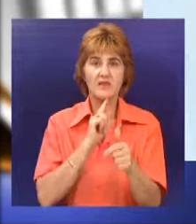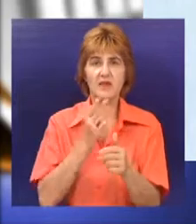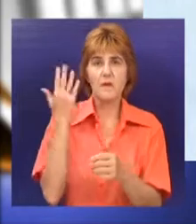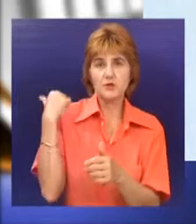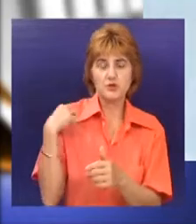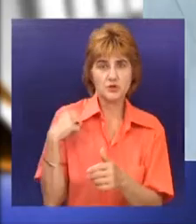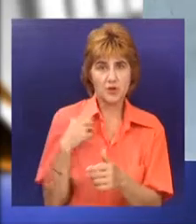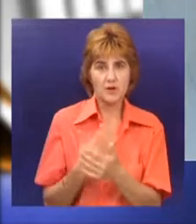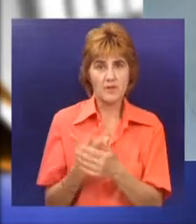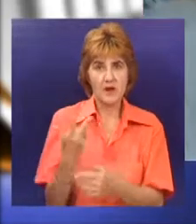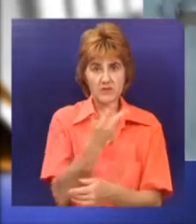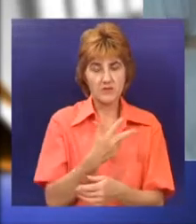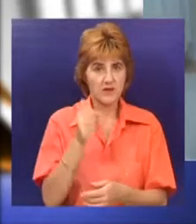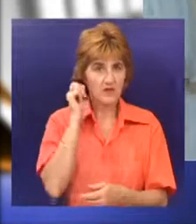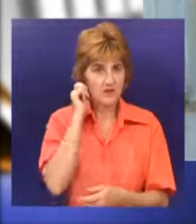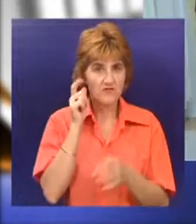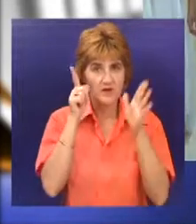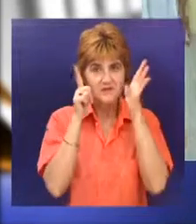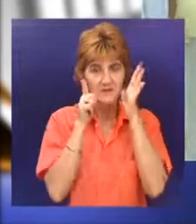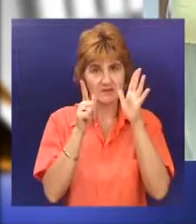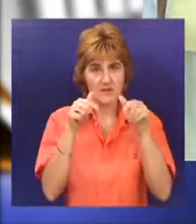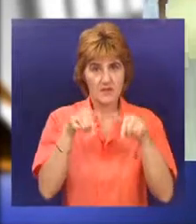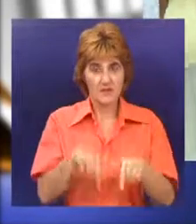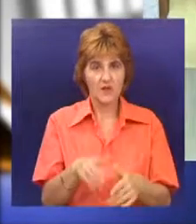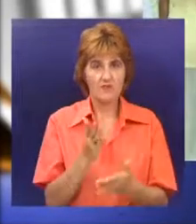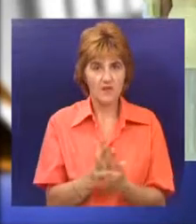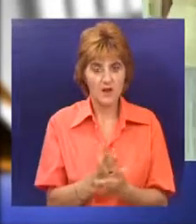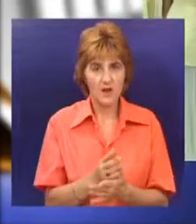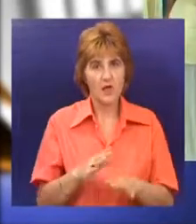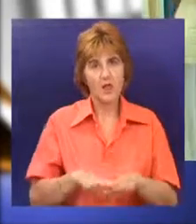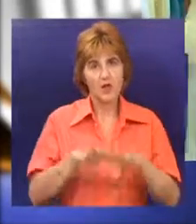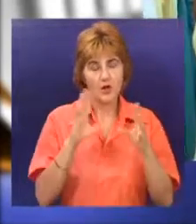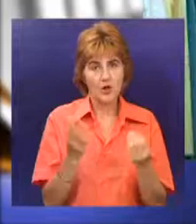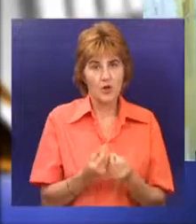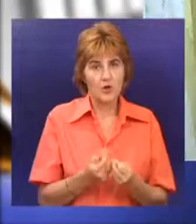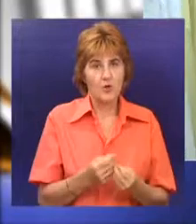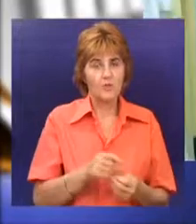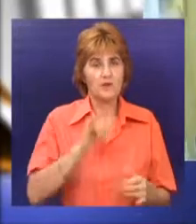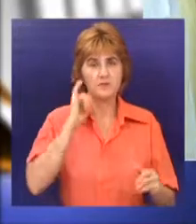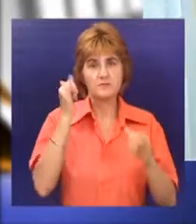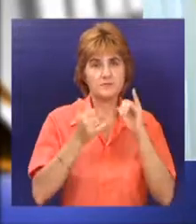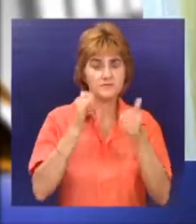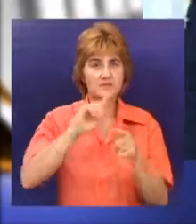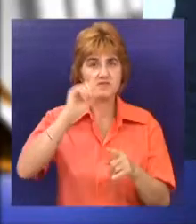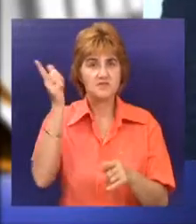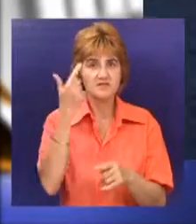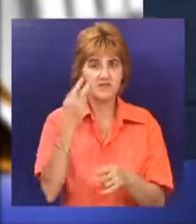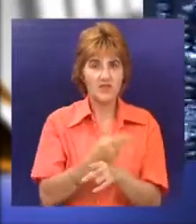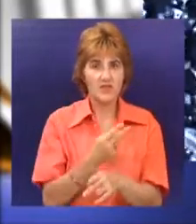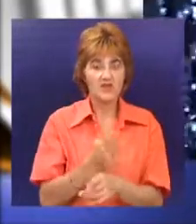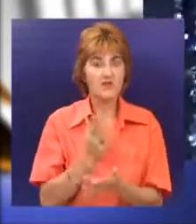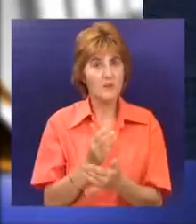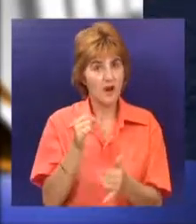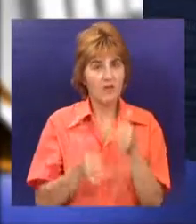u Subotici samo 7 dana od poslednjeg izbora za mis Srbije. Ukupno 24 devojke iz svih krajeva zemlje nadmetale su se tada za